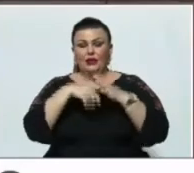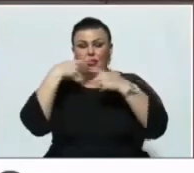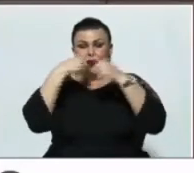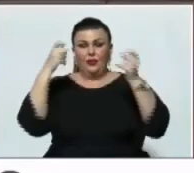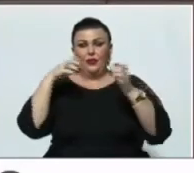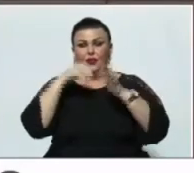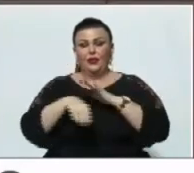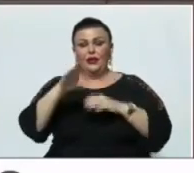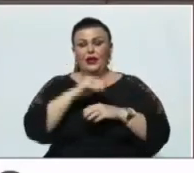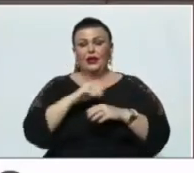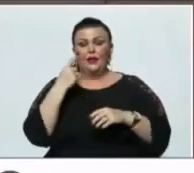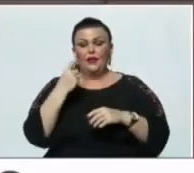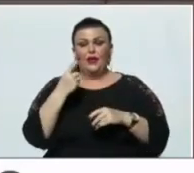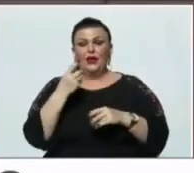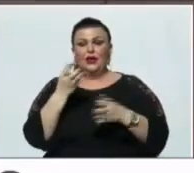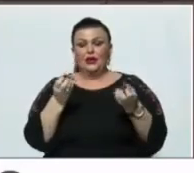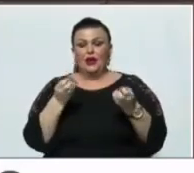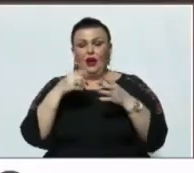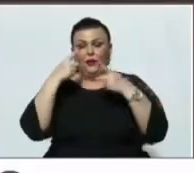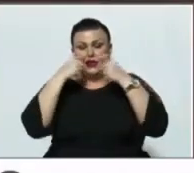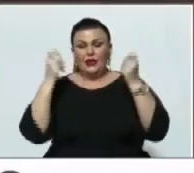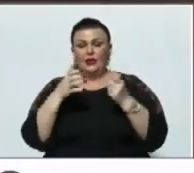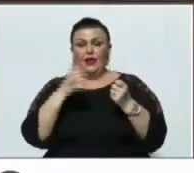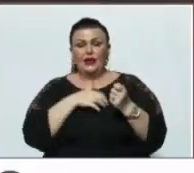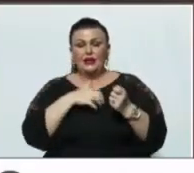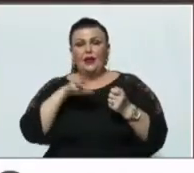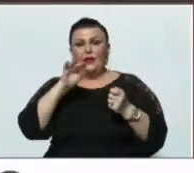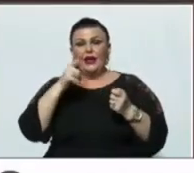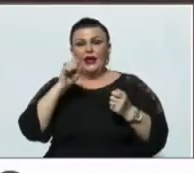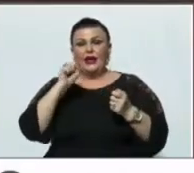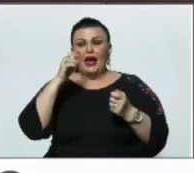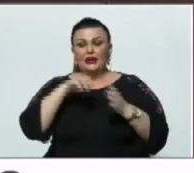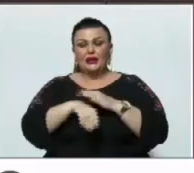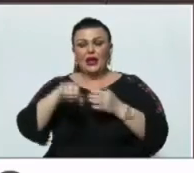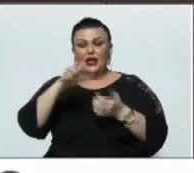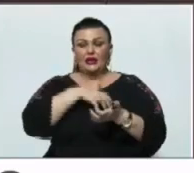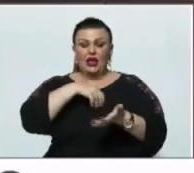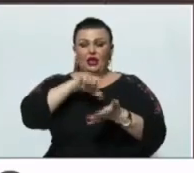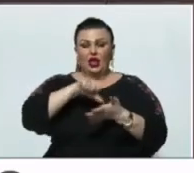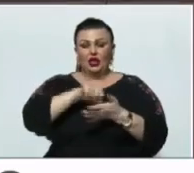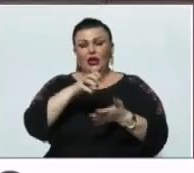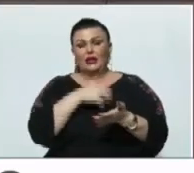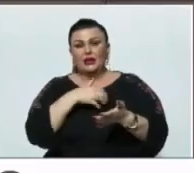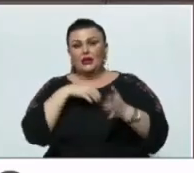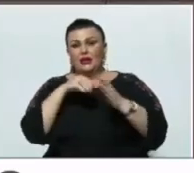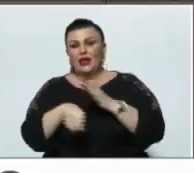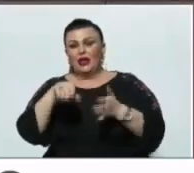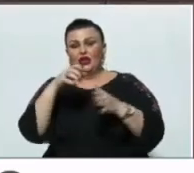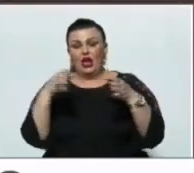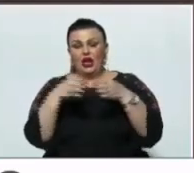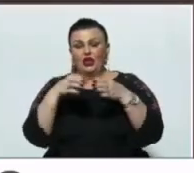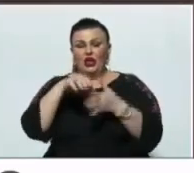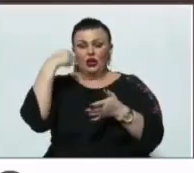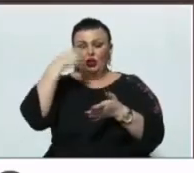Və bir daha bildirmək istərdim ki, Miqrasiya Könüllüləri istər təşkilat olaraq, istər də təşkilatın üzvləri